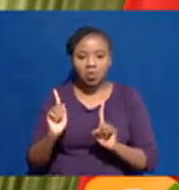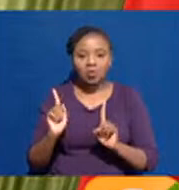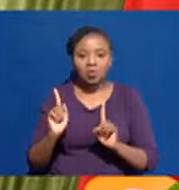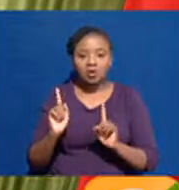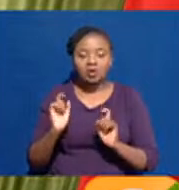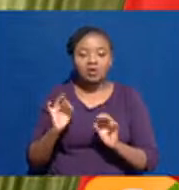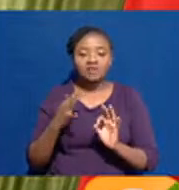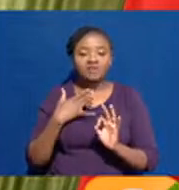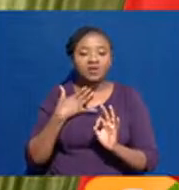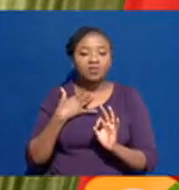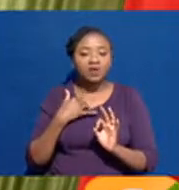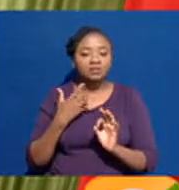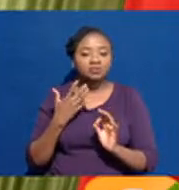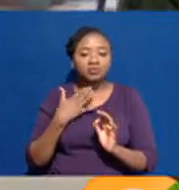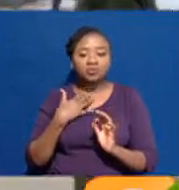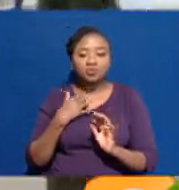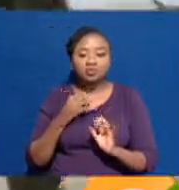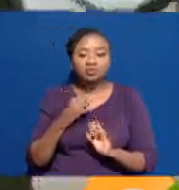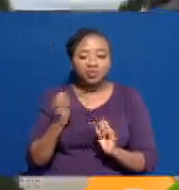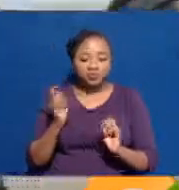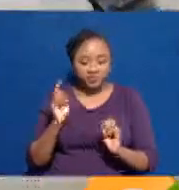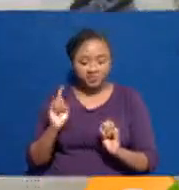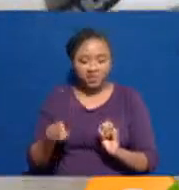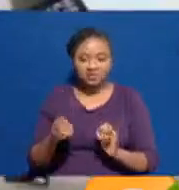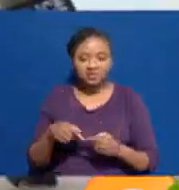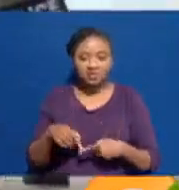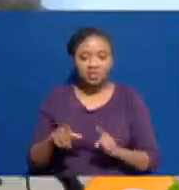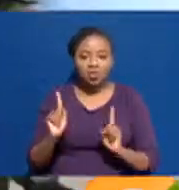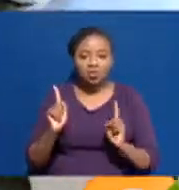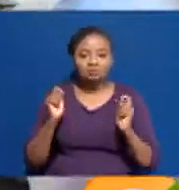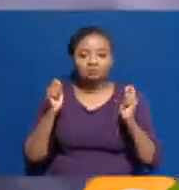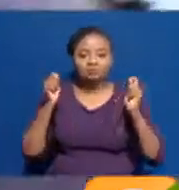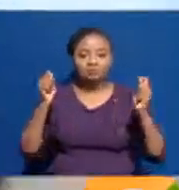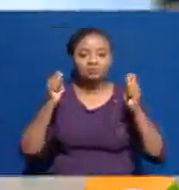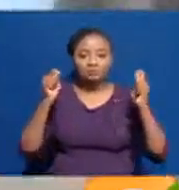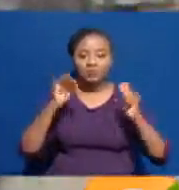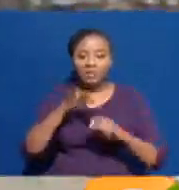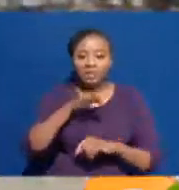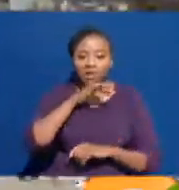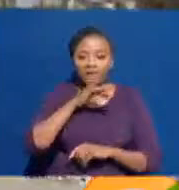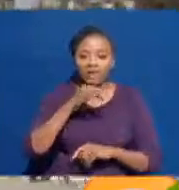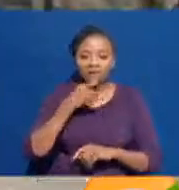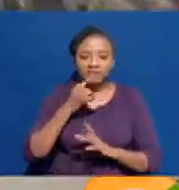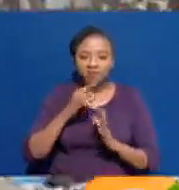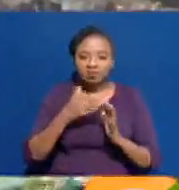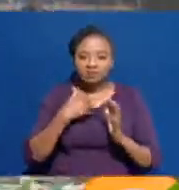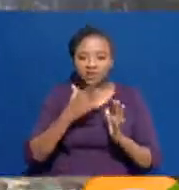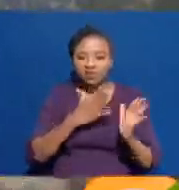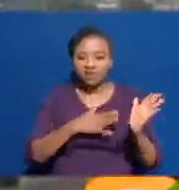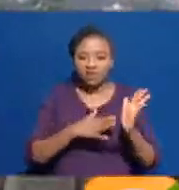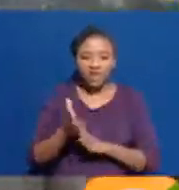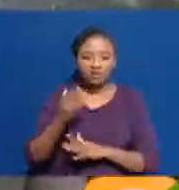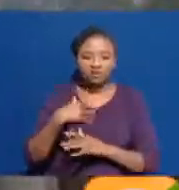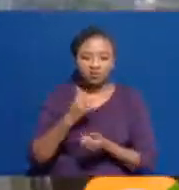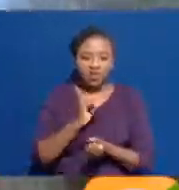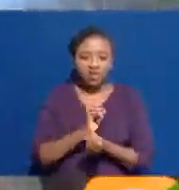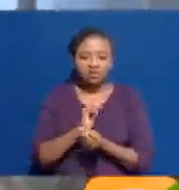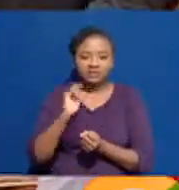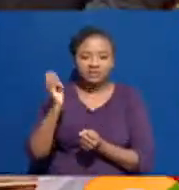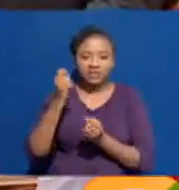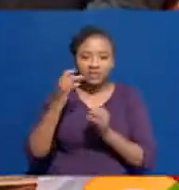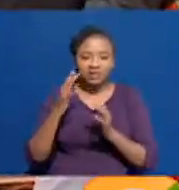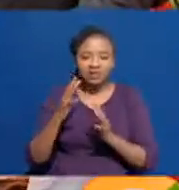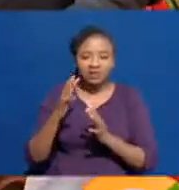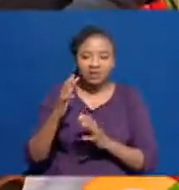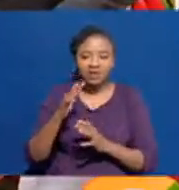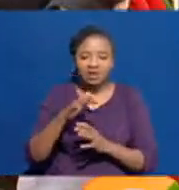Wapende, wasipende. Raila akisema kwamba kuna njama ya kuwakamata vinara wa muungano huo na